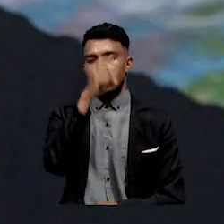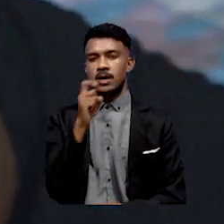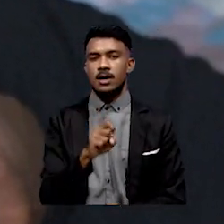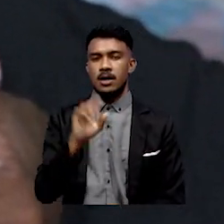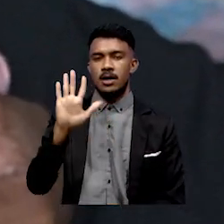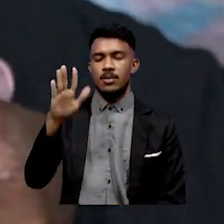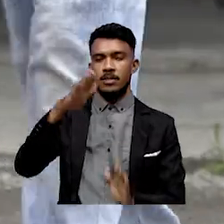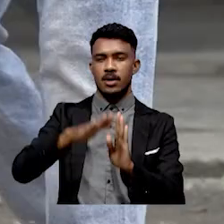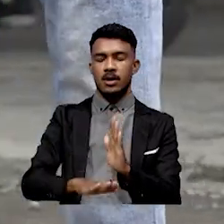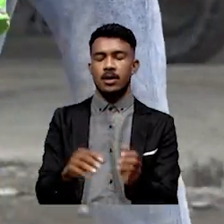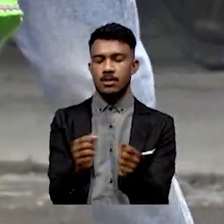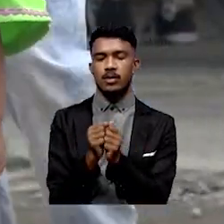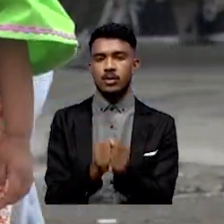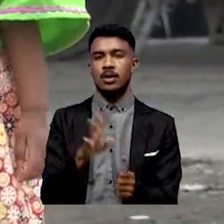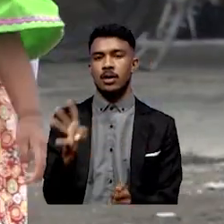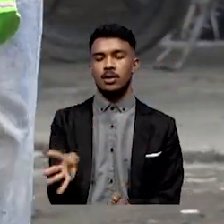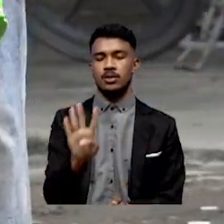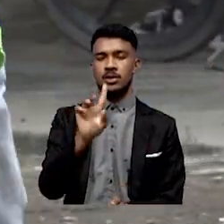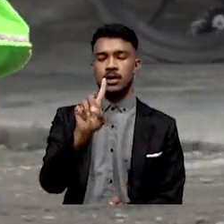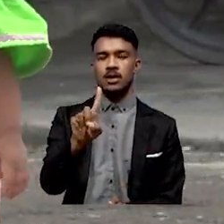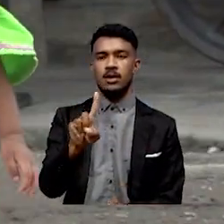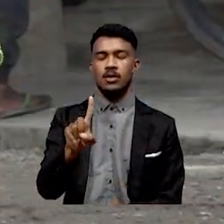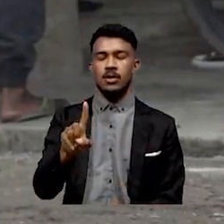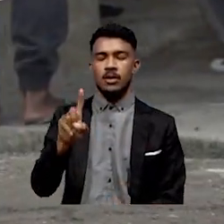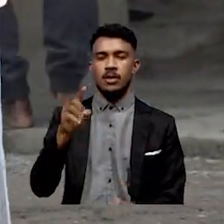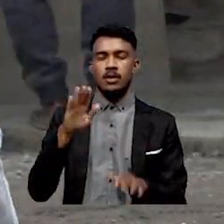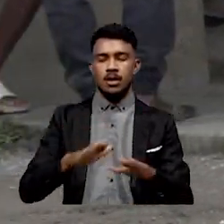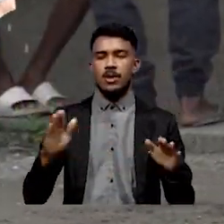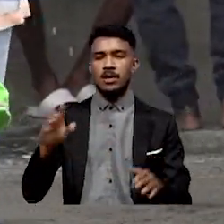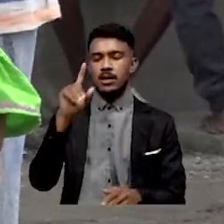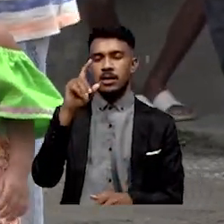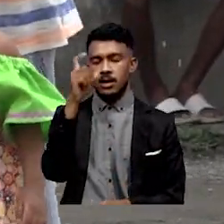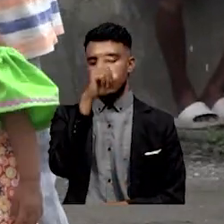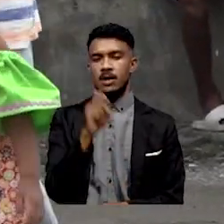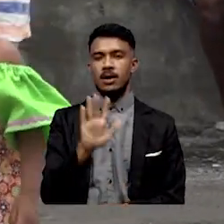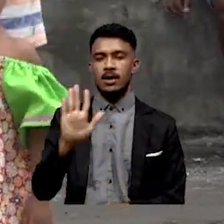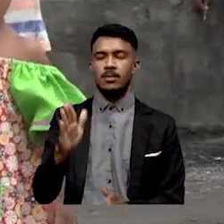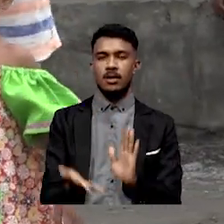nulu resing ida no labari tinan lima to tinan sanulu nain tolu nulu.